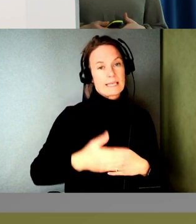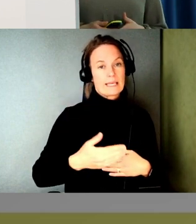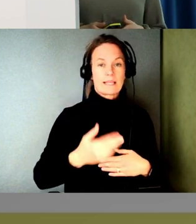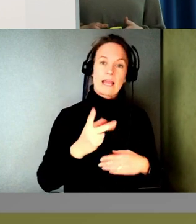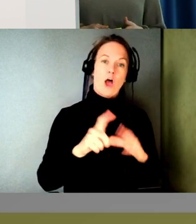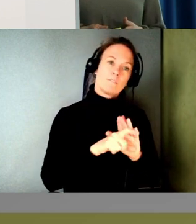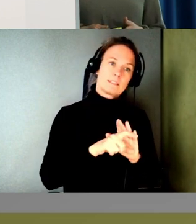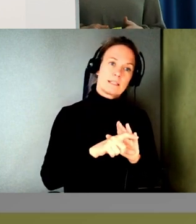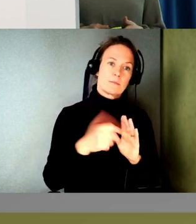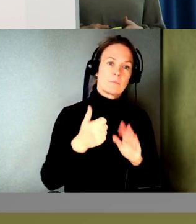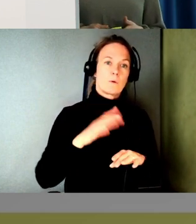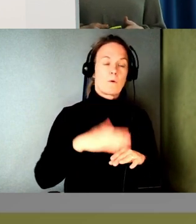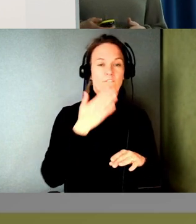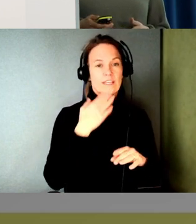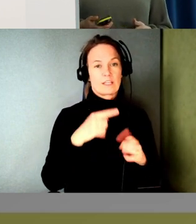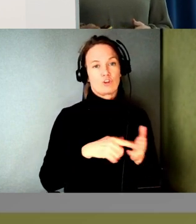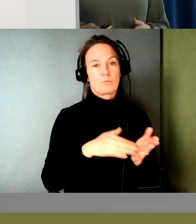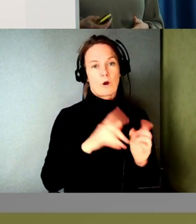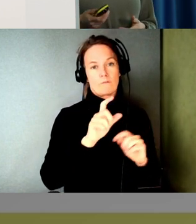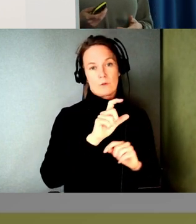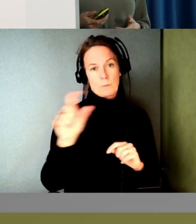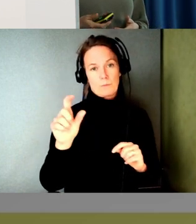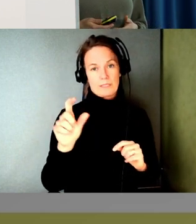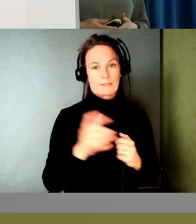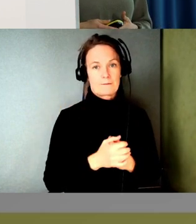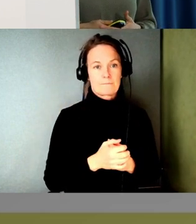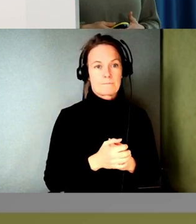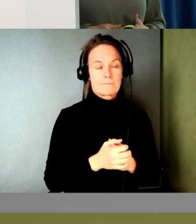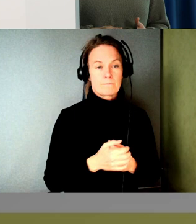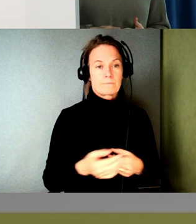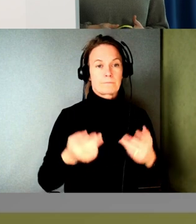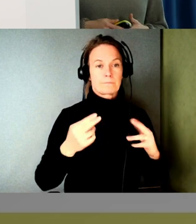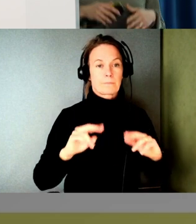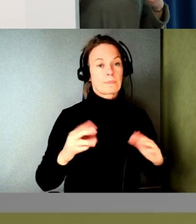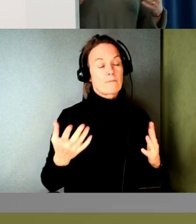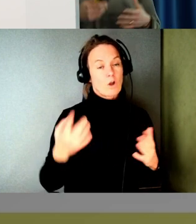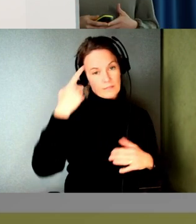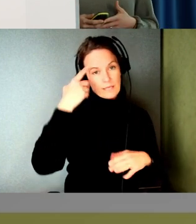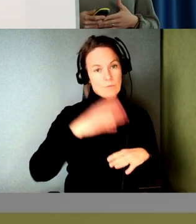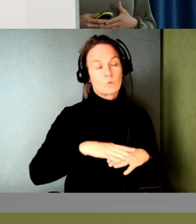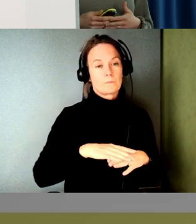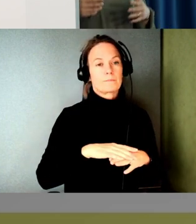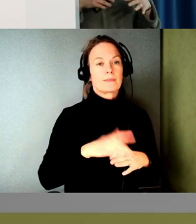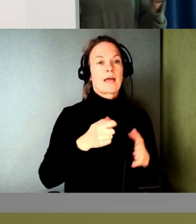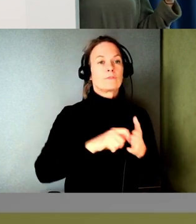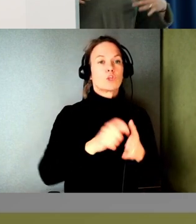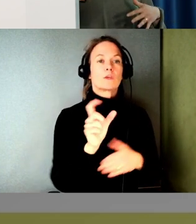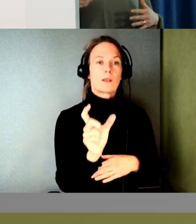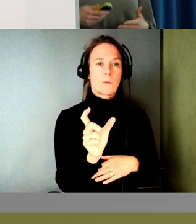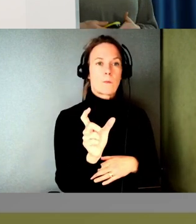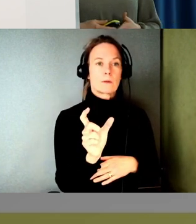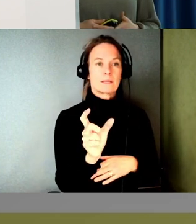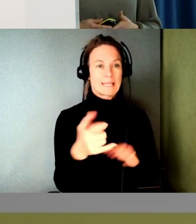vilken nivå av rubrik vi pratar om och en sak att tänka på där är att nyckelordet för det